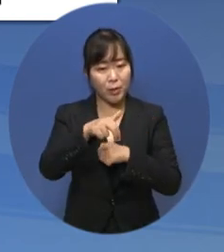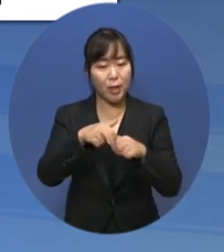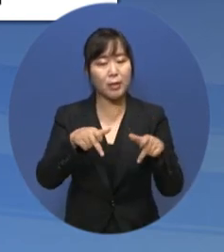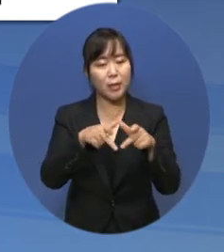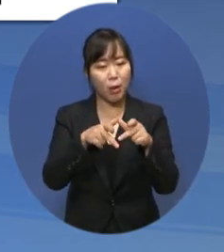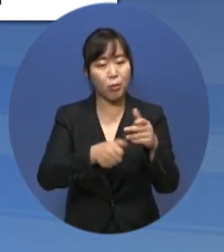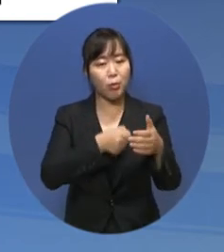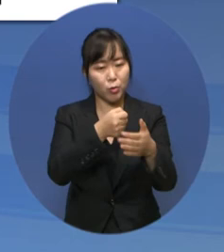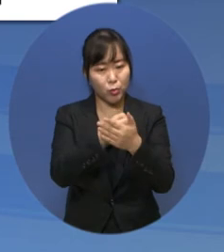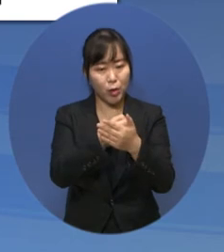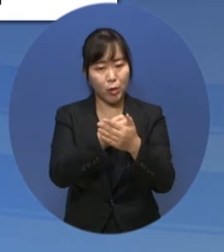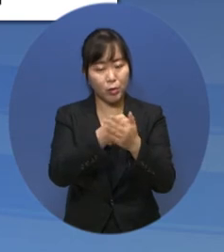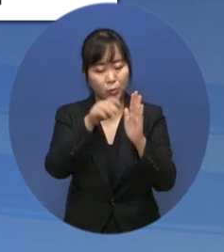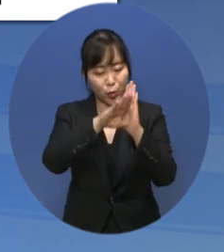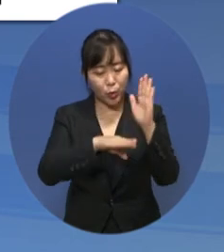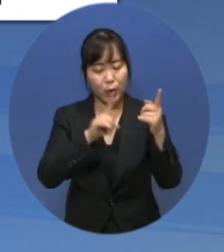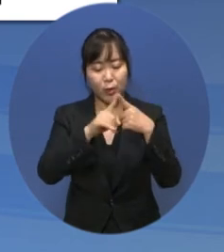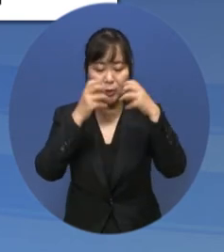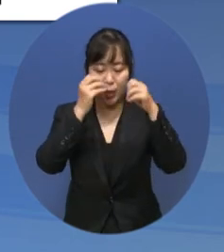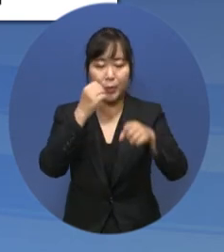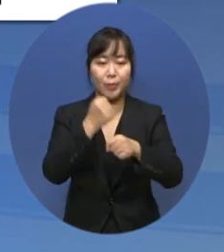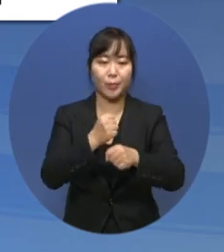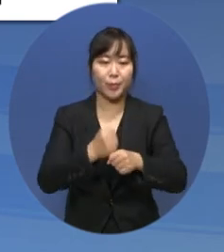장애로 규정하는 조항을 신설합니다.